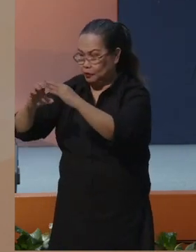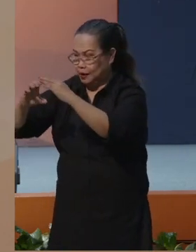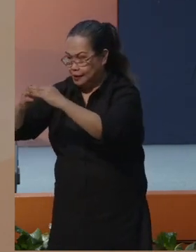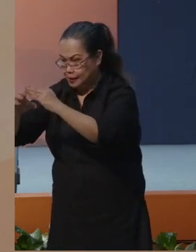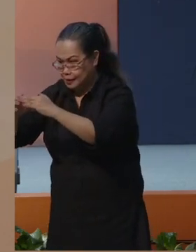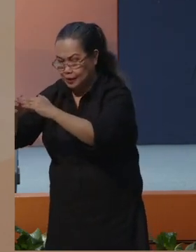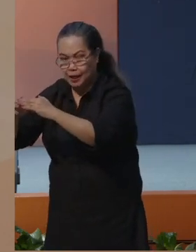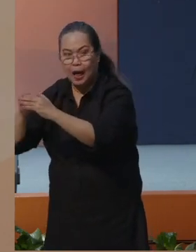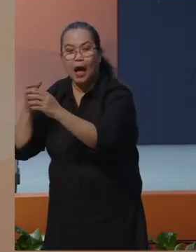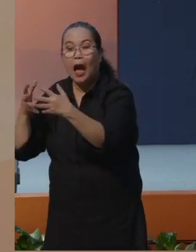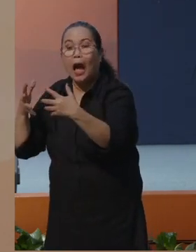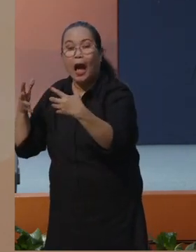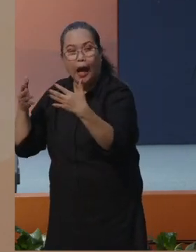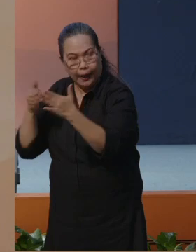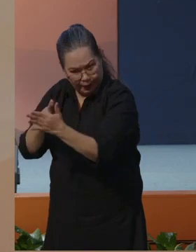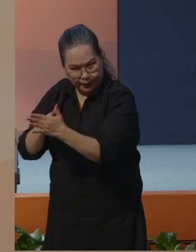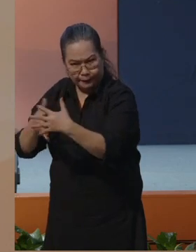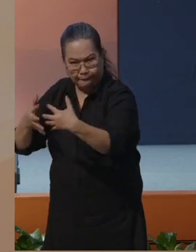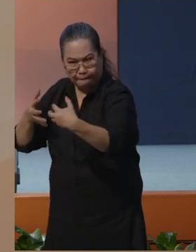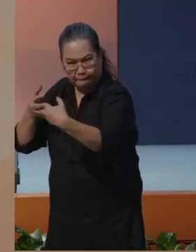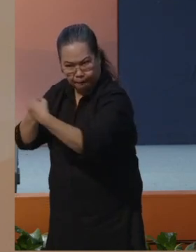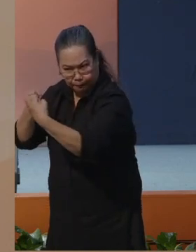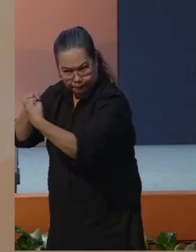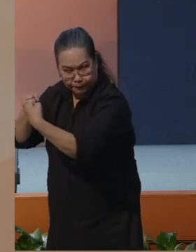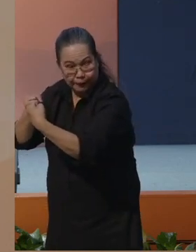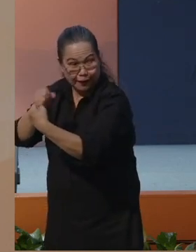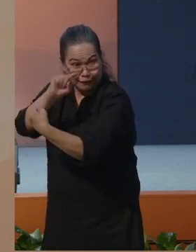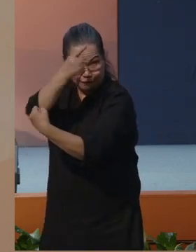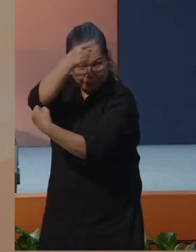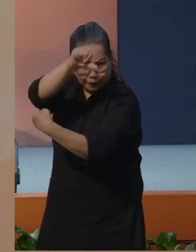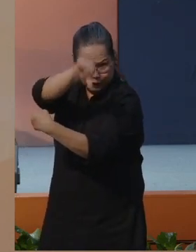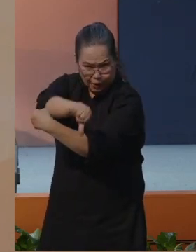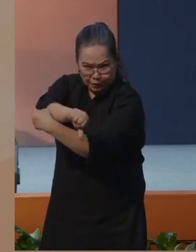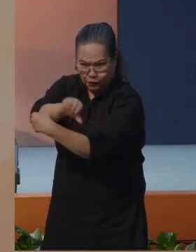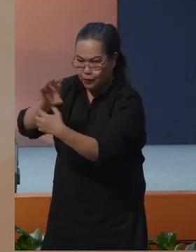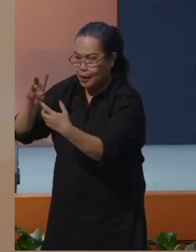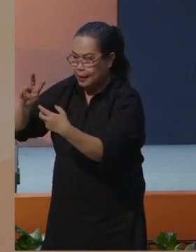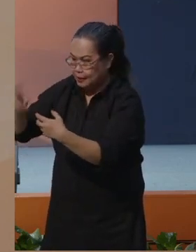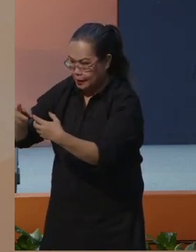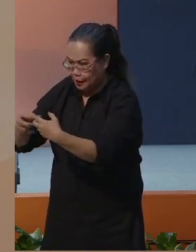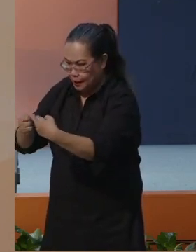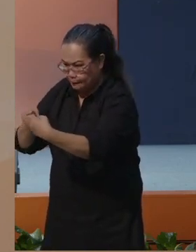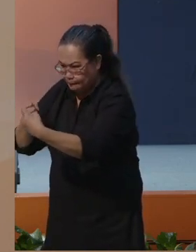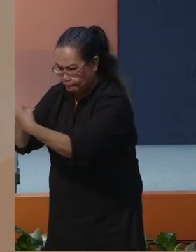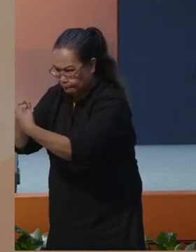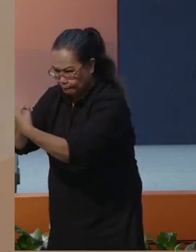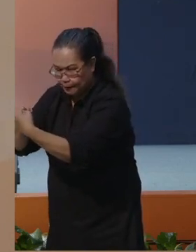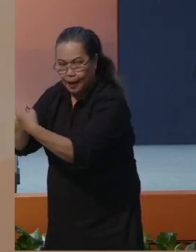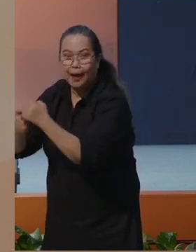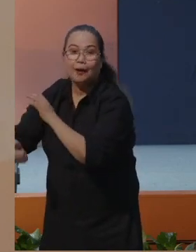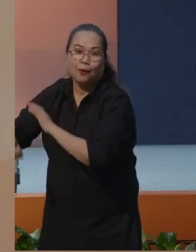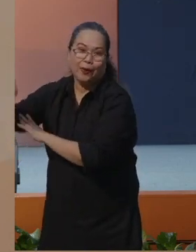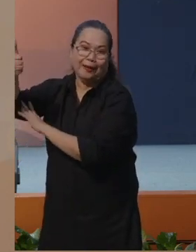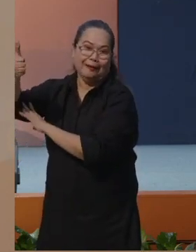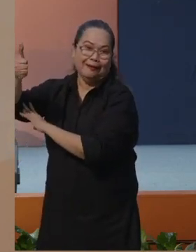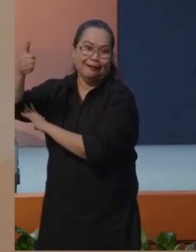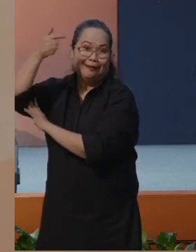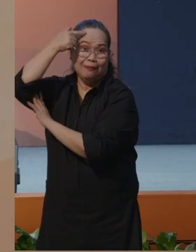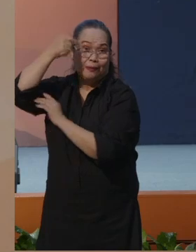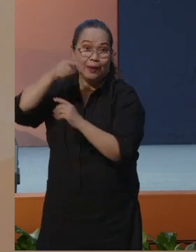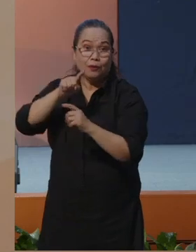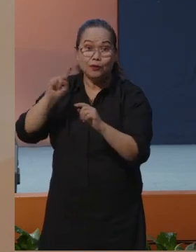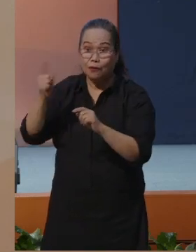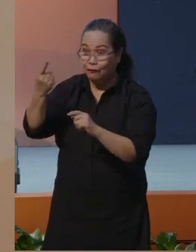ay nagwagi. Sabi nga nila, madaling tandaan yung pagkakamali ng Israel sa Ai. Kasi ang nangyari